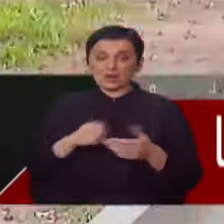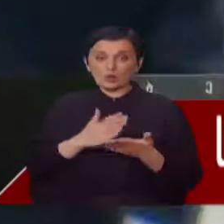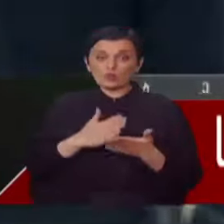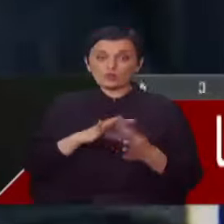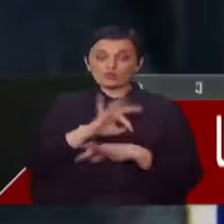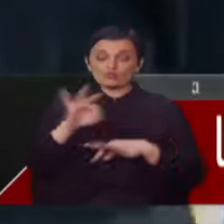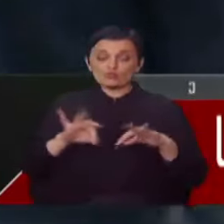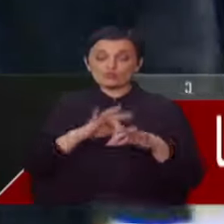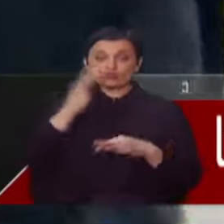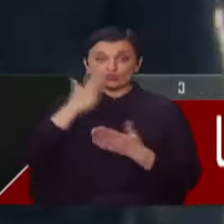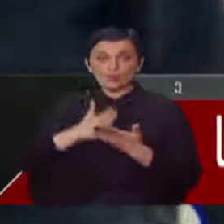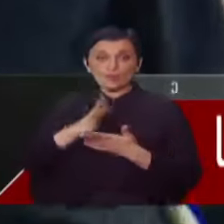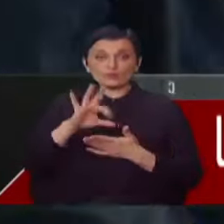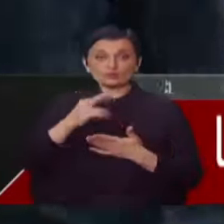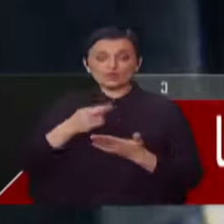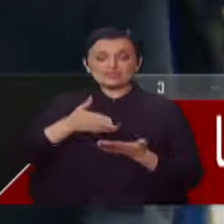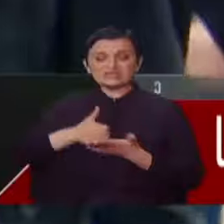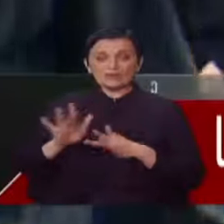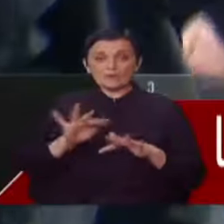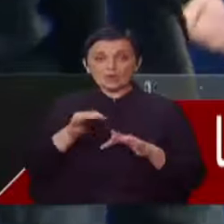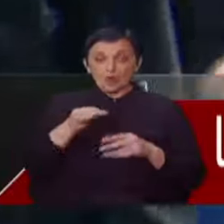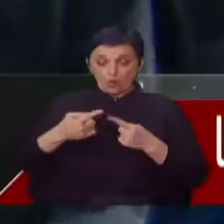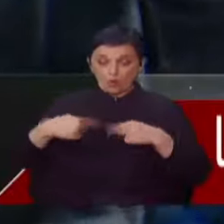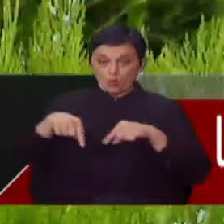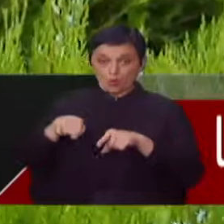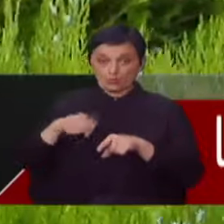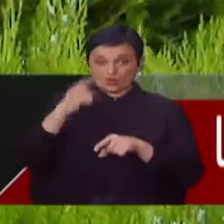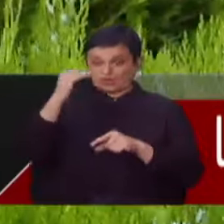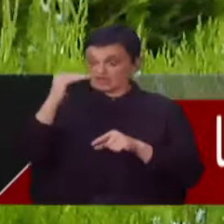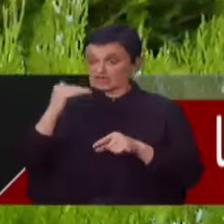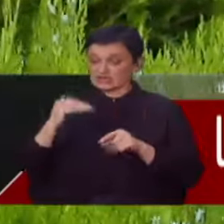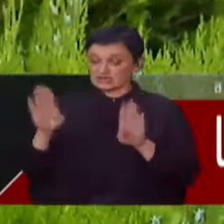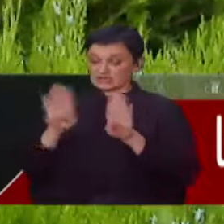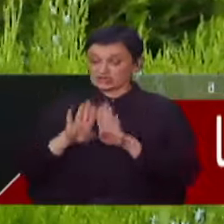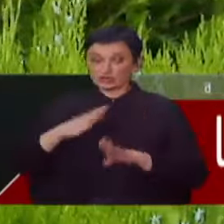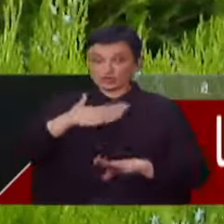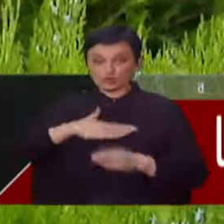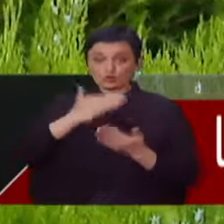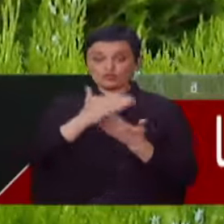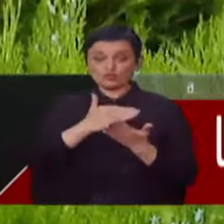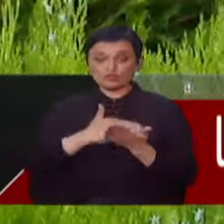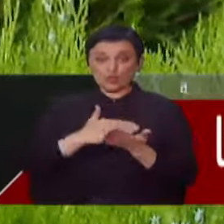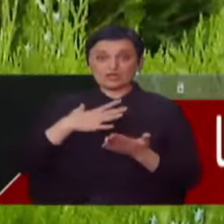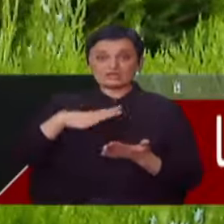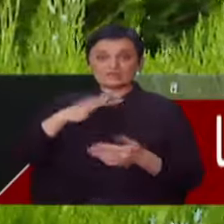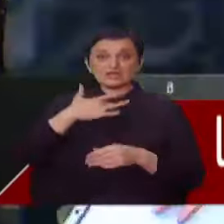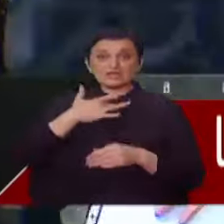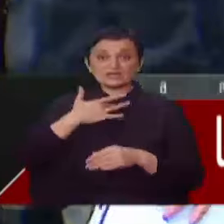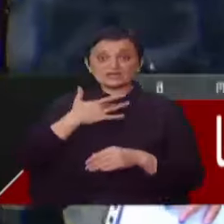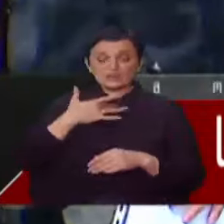პროექტის მიზანი კი სოციალური მისია. ის ორგანიზაცია, რომელიც კრიტერიუმებს დააკმაყოფილებს ამ პროგრამის ფარგლებში, თბილისის